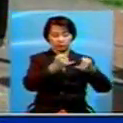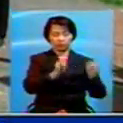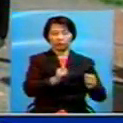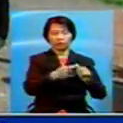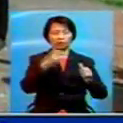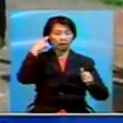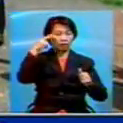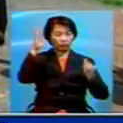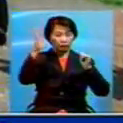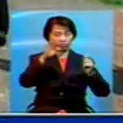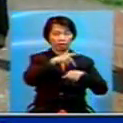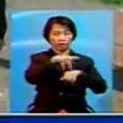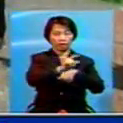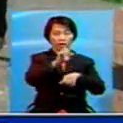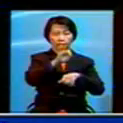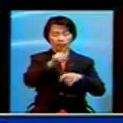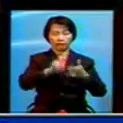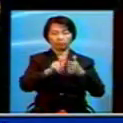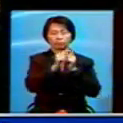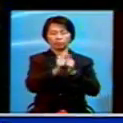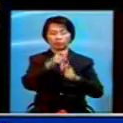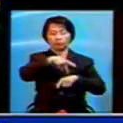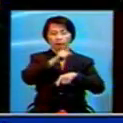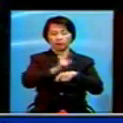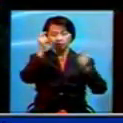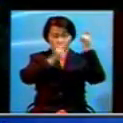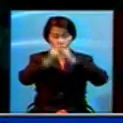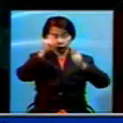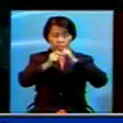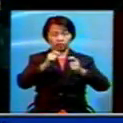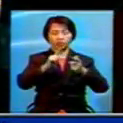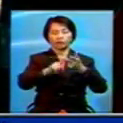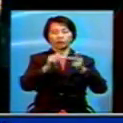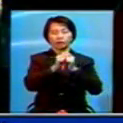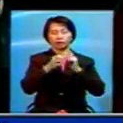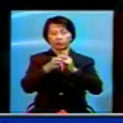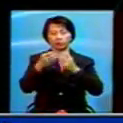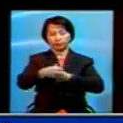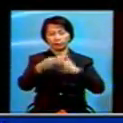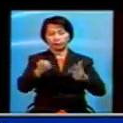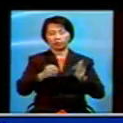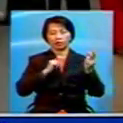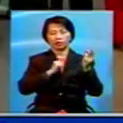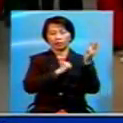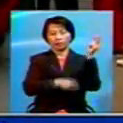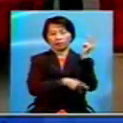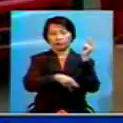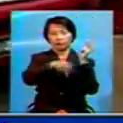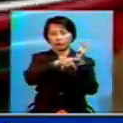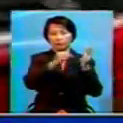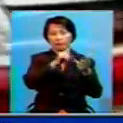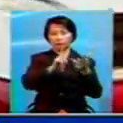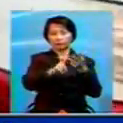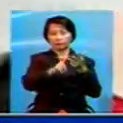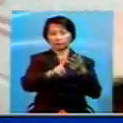iaitu radio Malaysia Langkawi FM bersama Langkawi tourism Academi dengan kerjasama pejabat ahli parlimen Langkawi serta